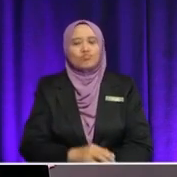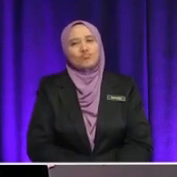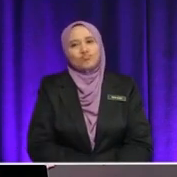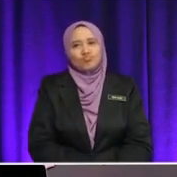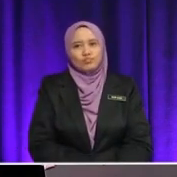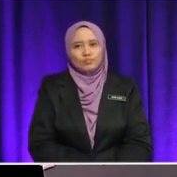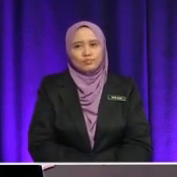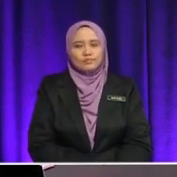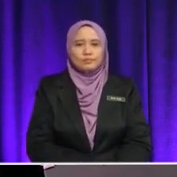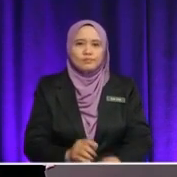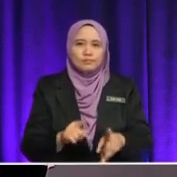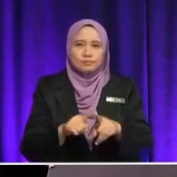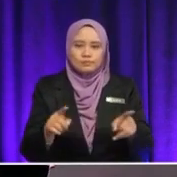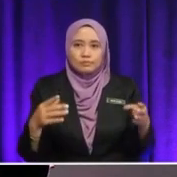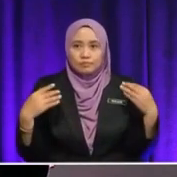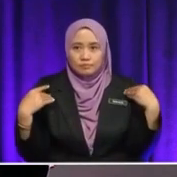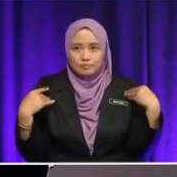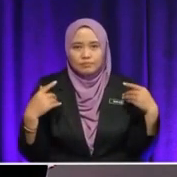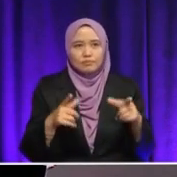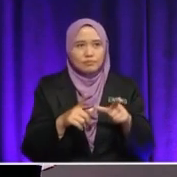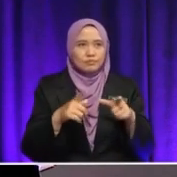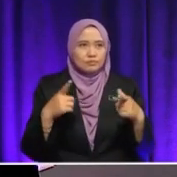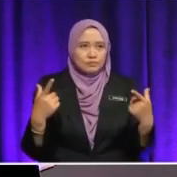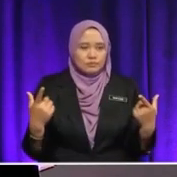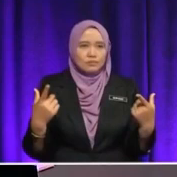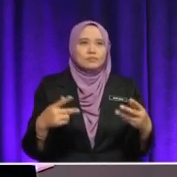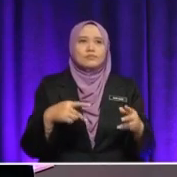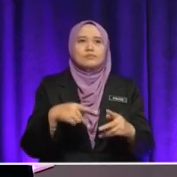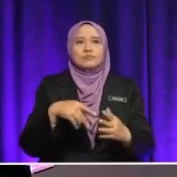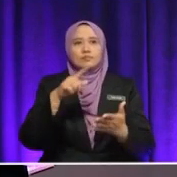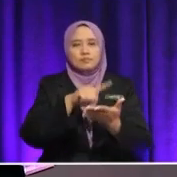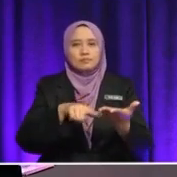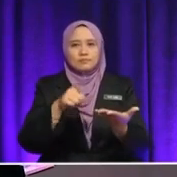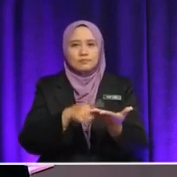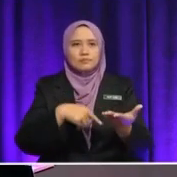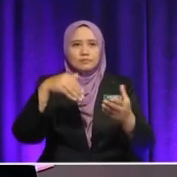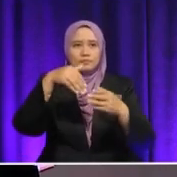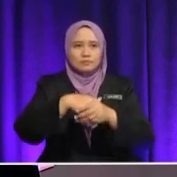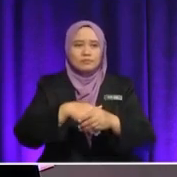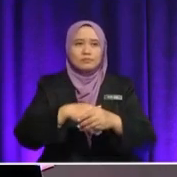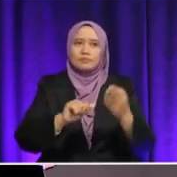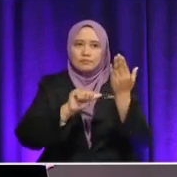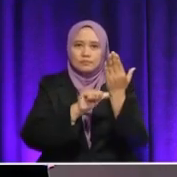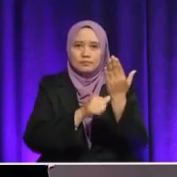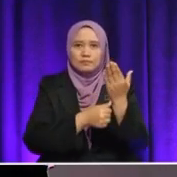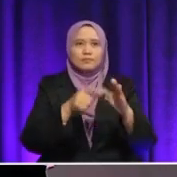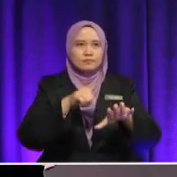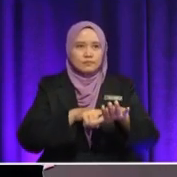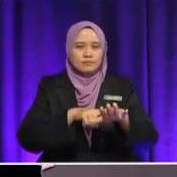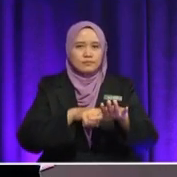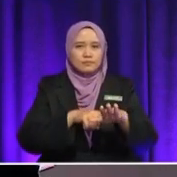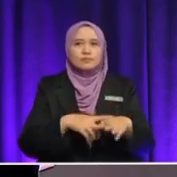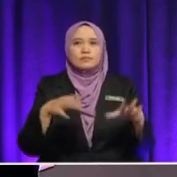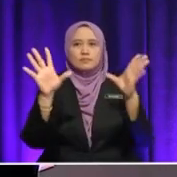awal yang berlaku hai hai di Sarawak dan Sabah Oh ya oke baik